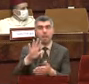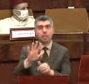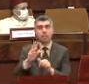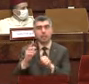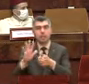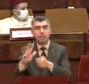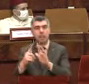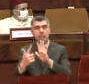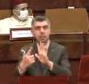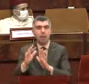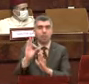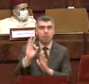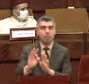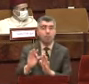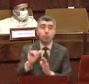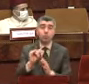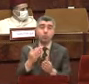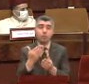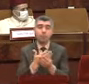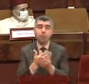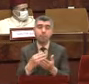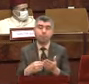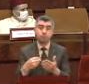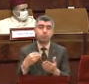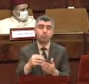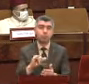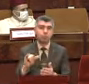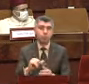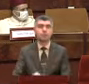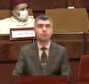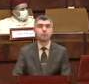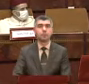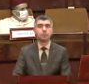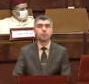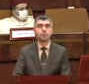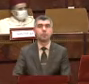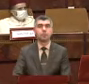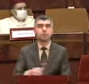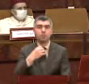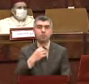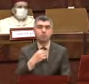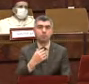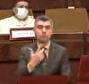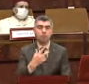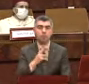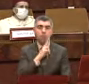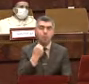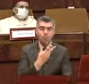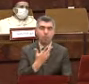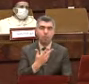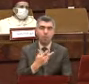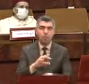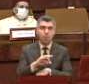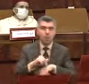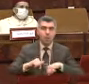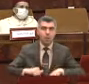7%. شنو هي هذه الأسباب ديال هذا التعثر؟ خاصة أنه ممكن مع القطاعات الحكومية ومع الجماعات الترابية يمكننا